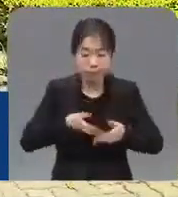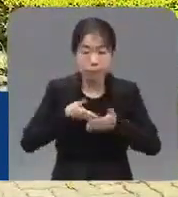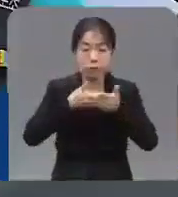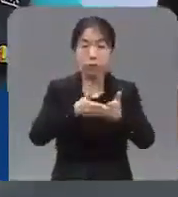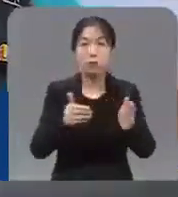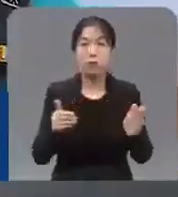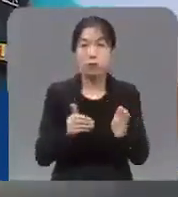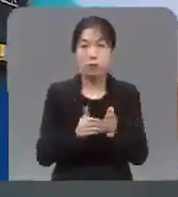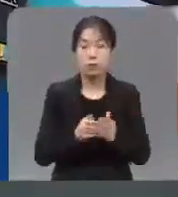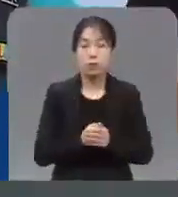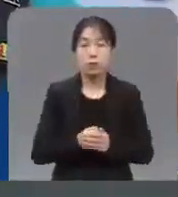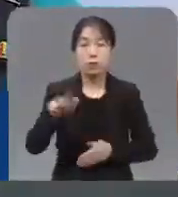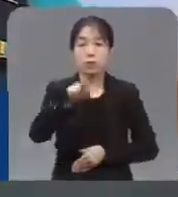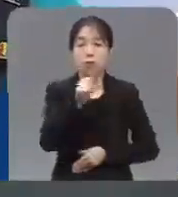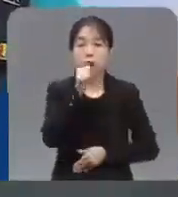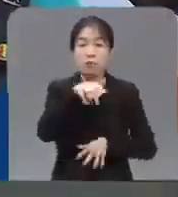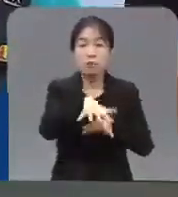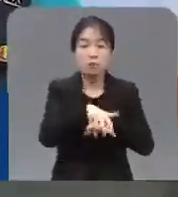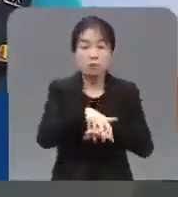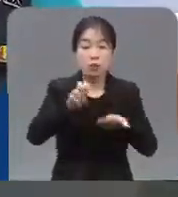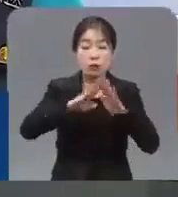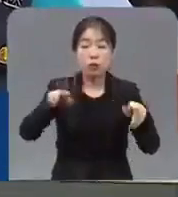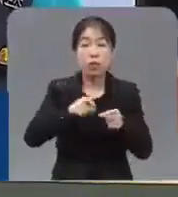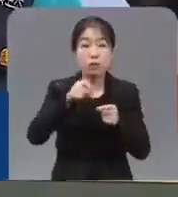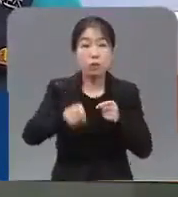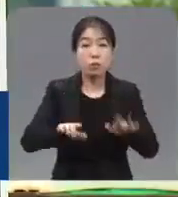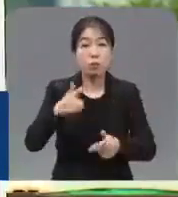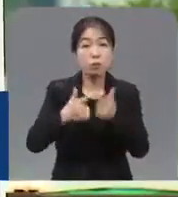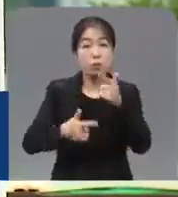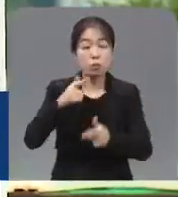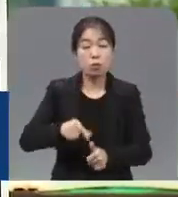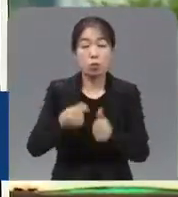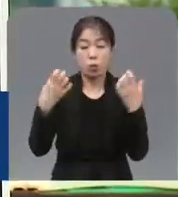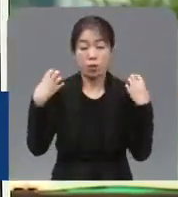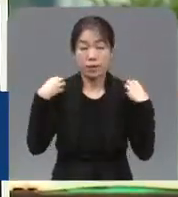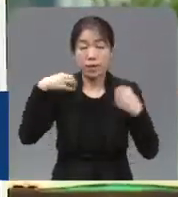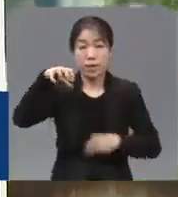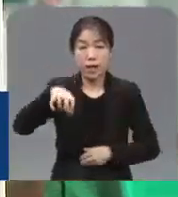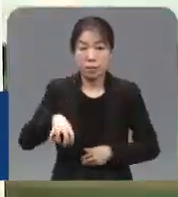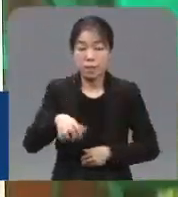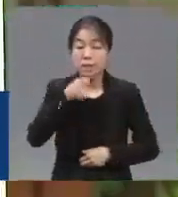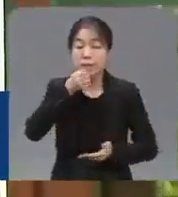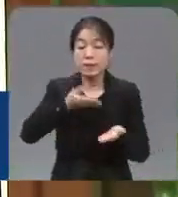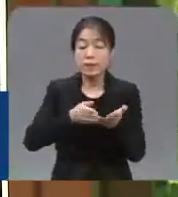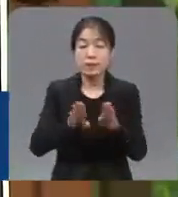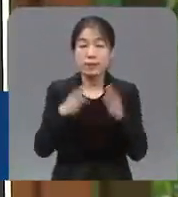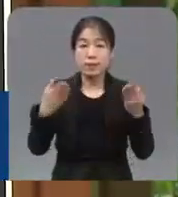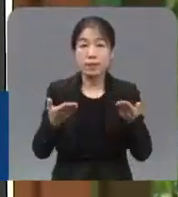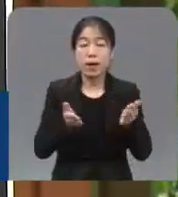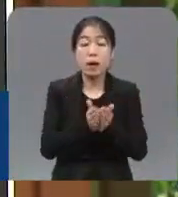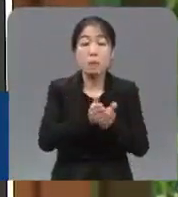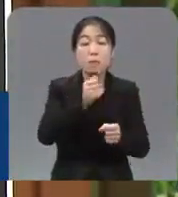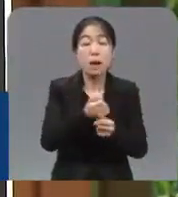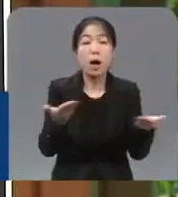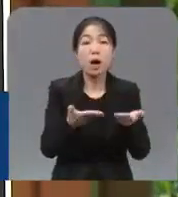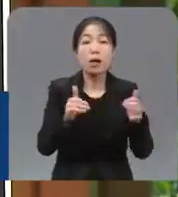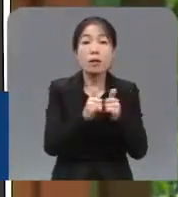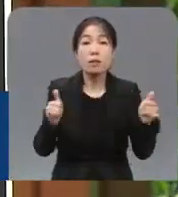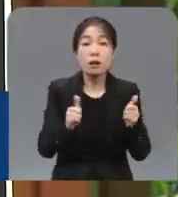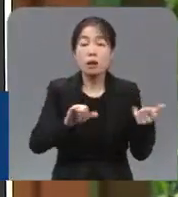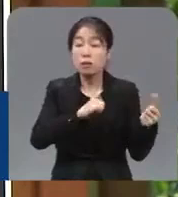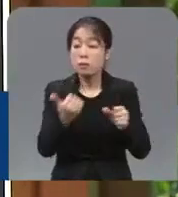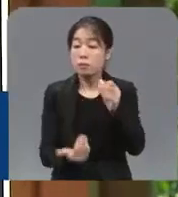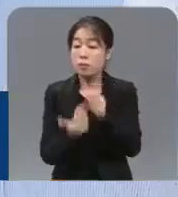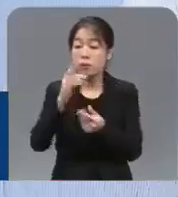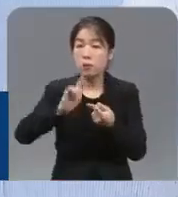나섰습니다 전국 금속노조 광주전남지부 는 오늘 복코 허용 노동청 앞에서 기자회견을 열고 조선소 노동자 강 노씨의 사망 사건과